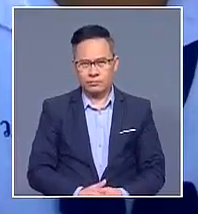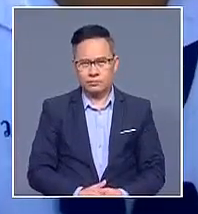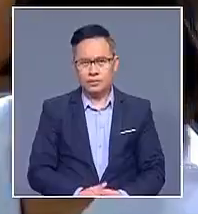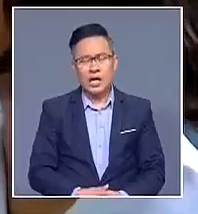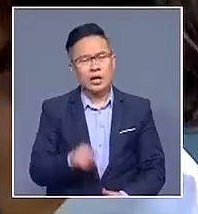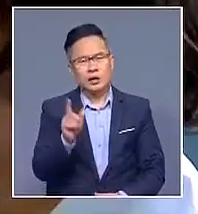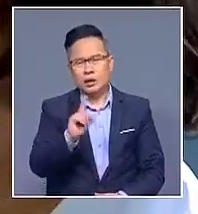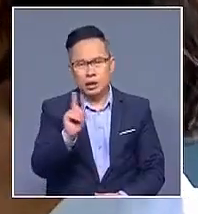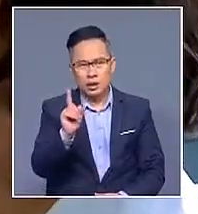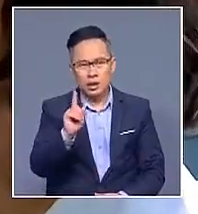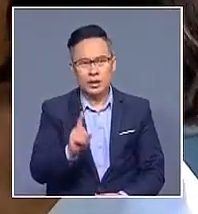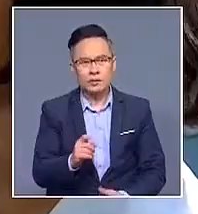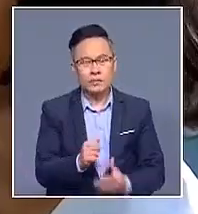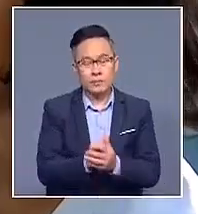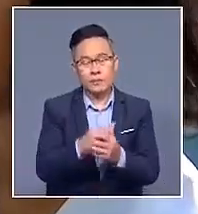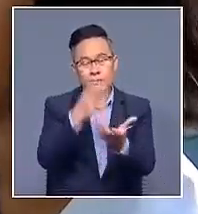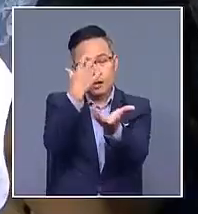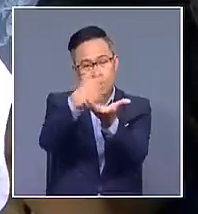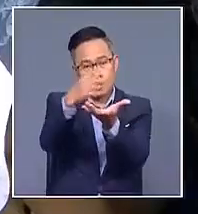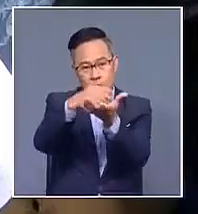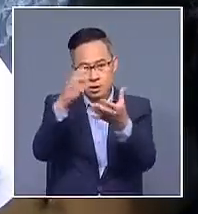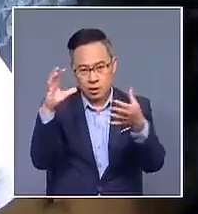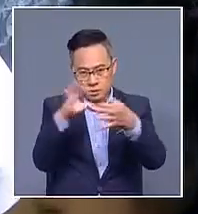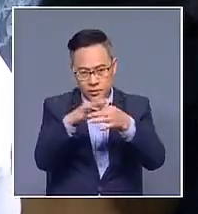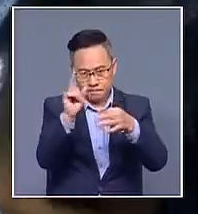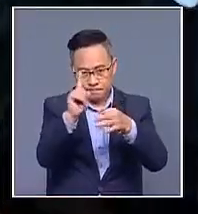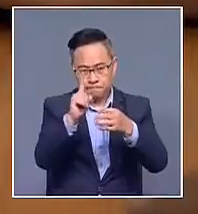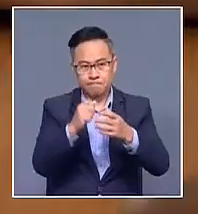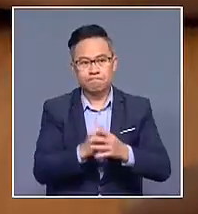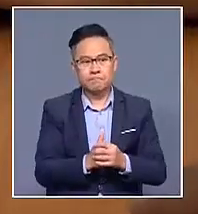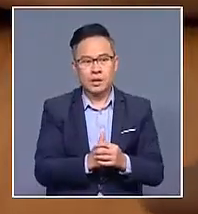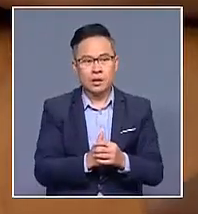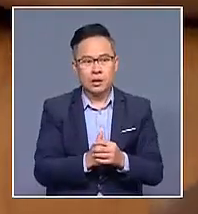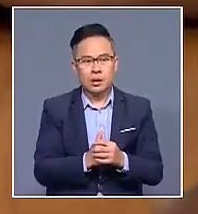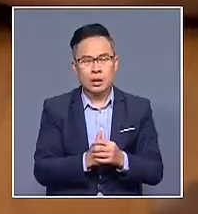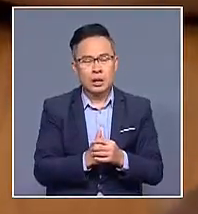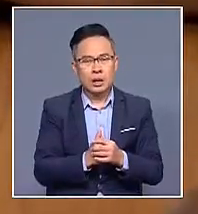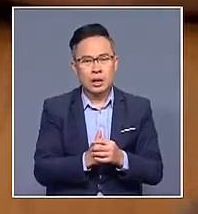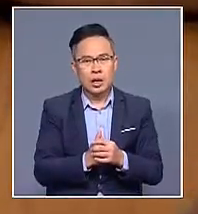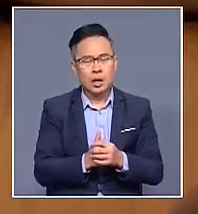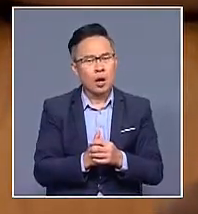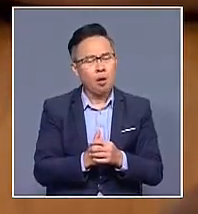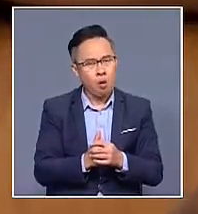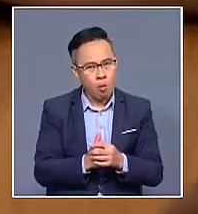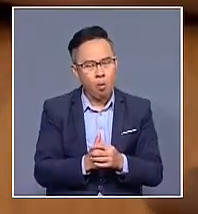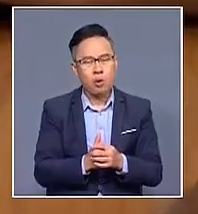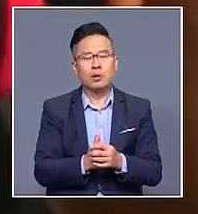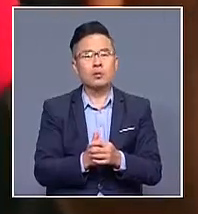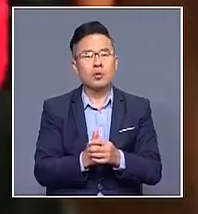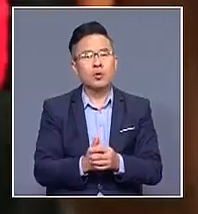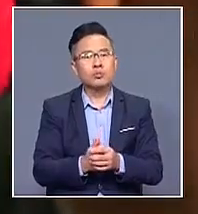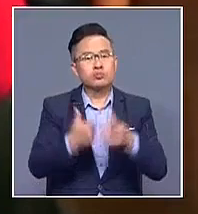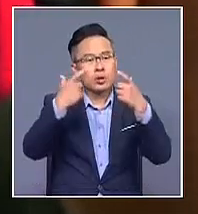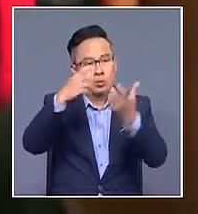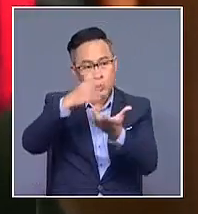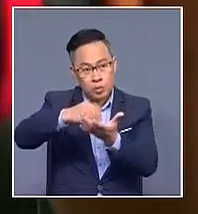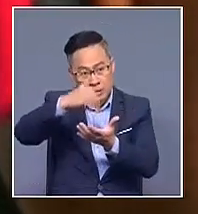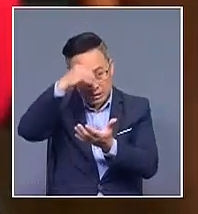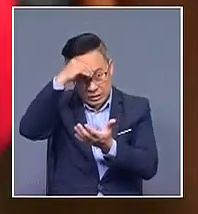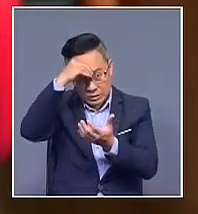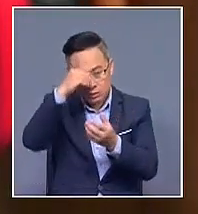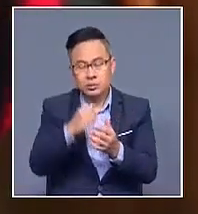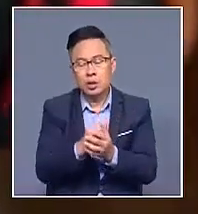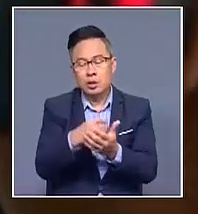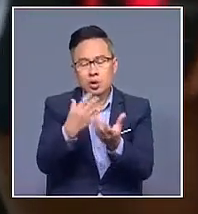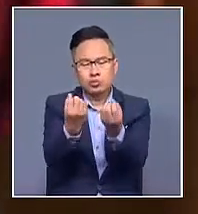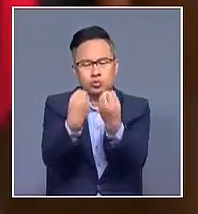อันนี้ก็คือเป็นเรื่องโครงสร้างของพืชถูกไหม ใช่ค่ะ ว้าวโอ้โหเขาก็มีเอกสารมีวิดีโอแล้วก็มีตัวข้อสอบ